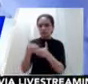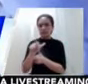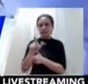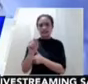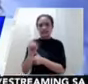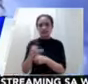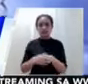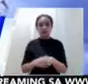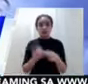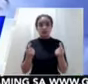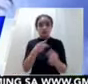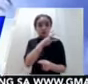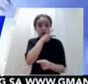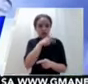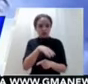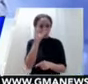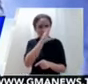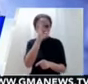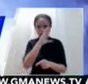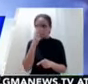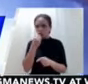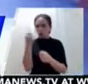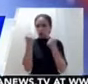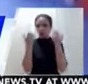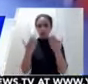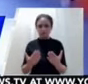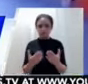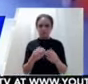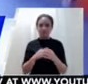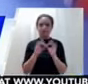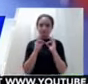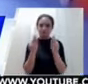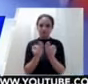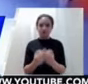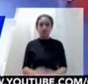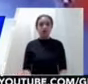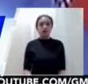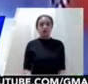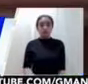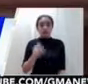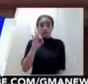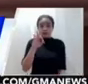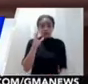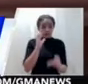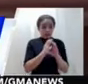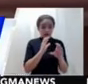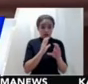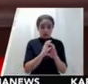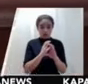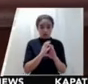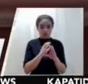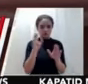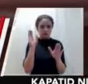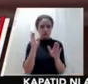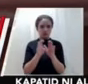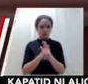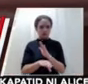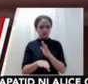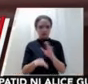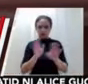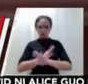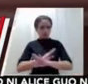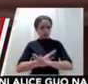ang suspect na family driver. Pag ang isang sasakyan po ay napakamura sa kanyang modelo, huwag ka agad-agad po bibilihin. Una